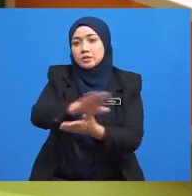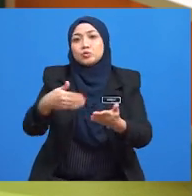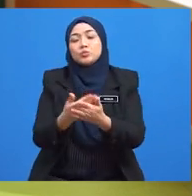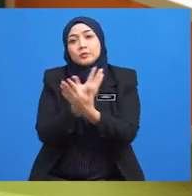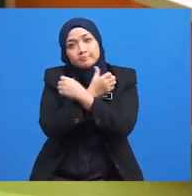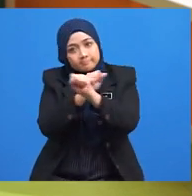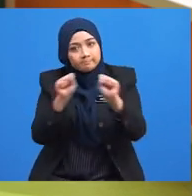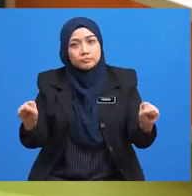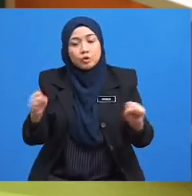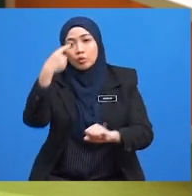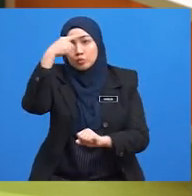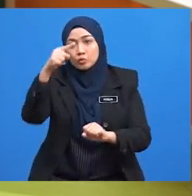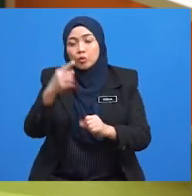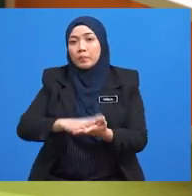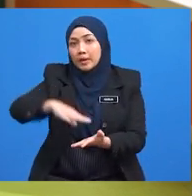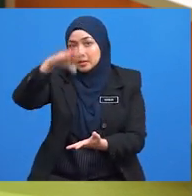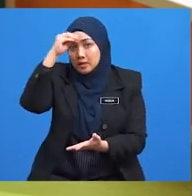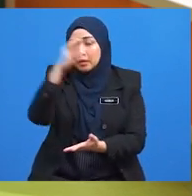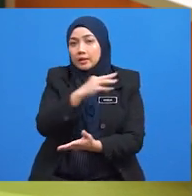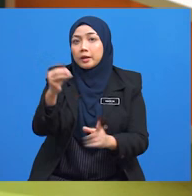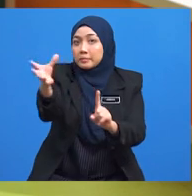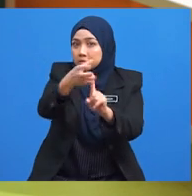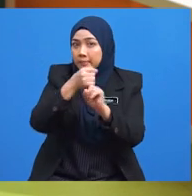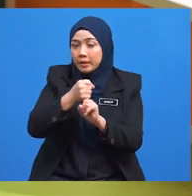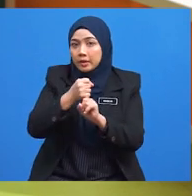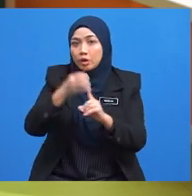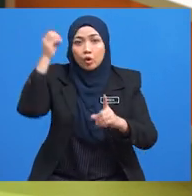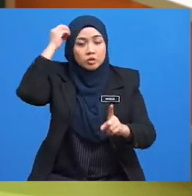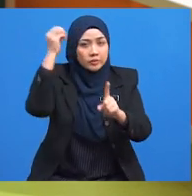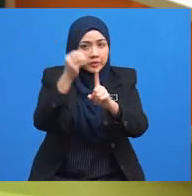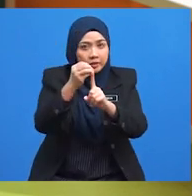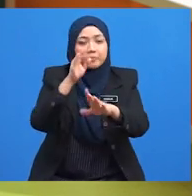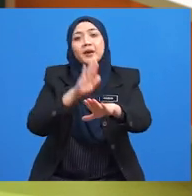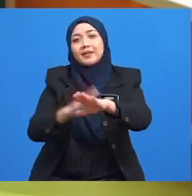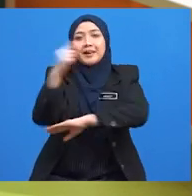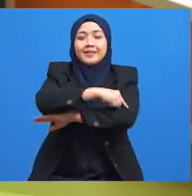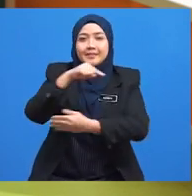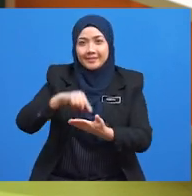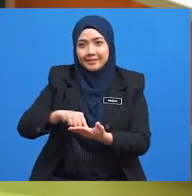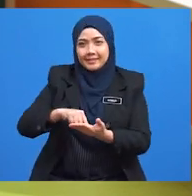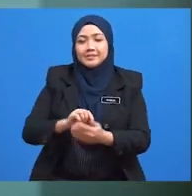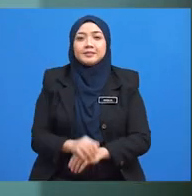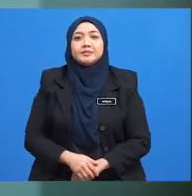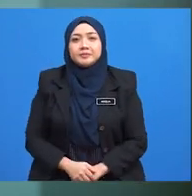kita bersama-sama belajar dan mencapai objektif pembelajaran kita pada hari ini.